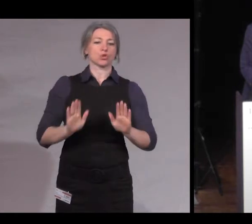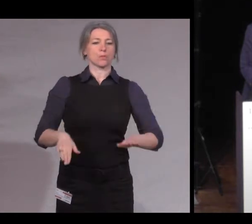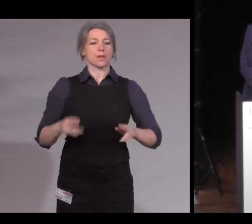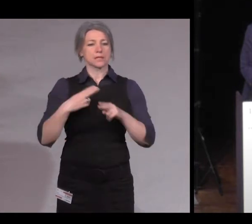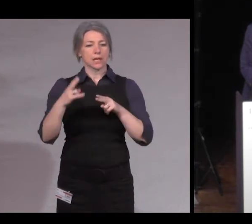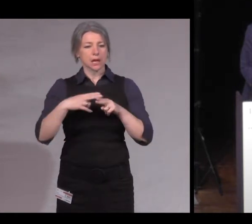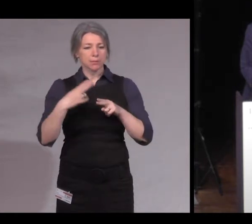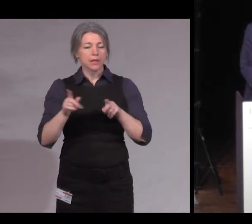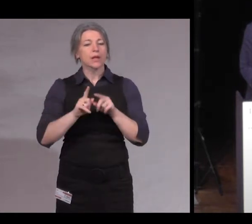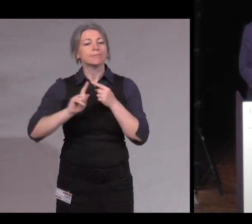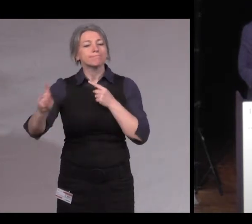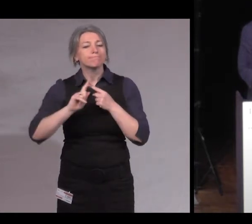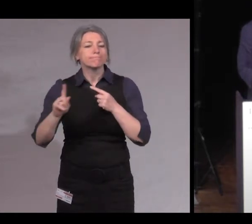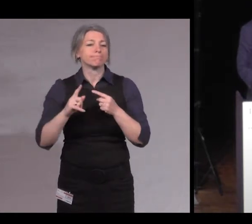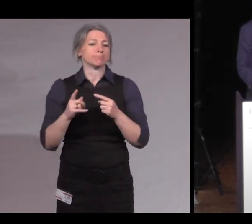ústavní terapii.